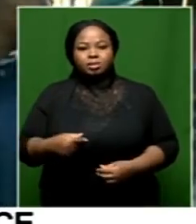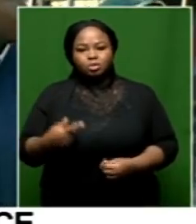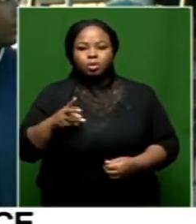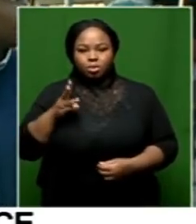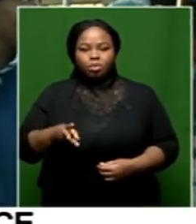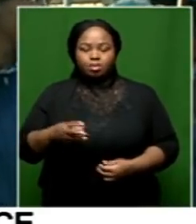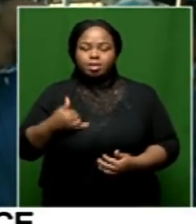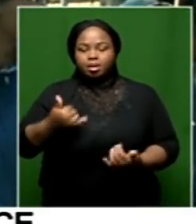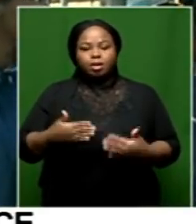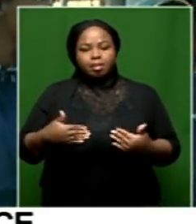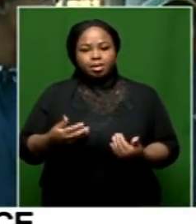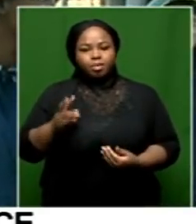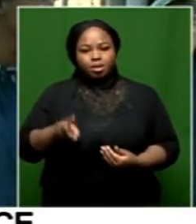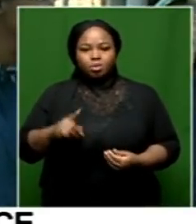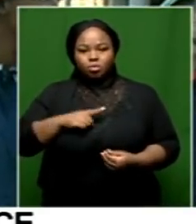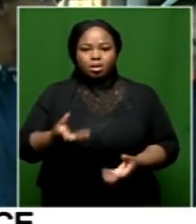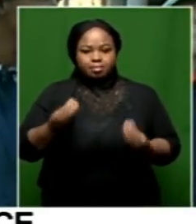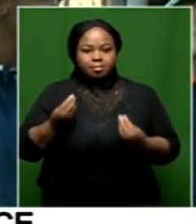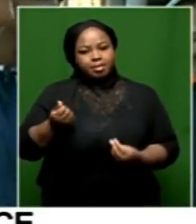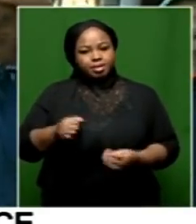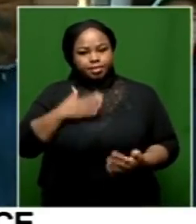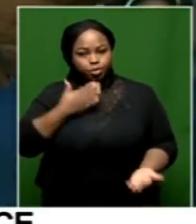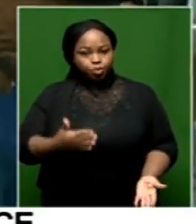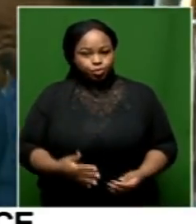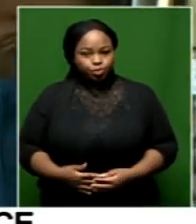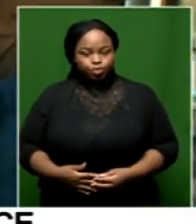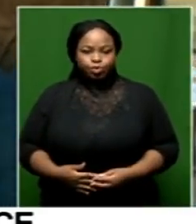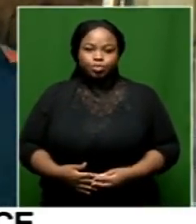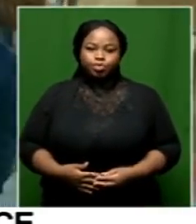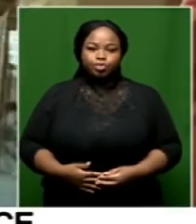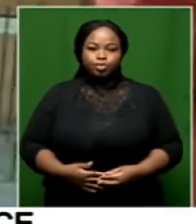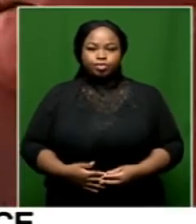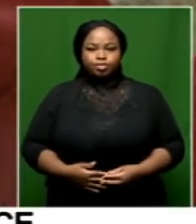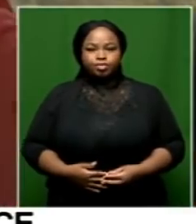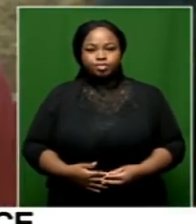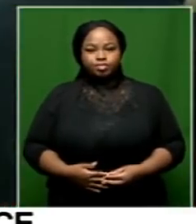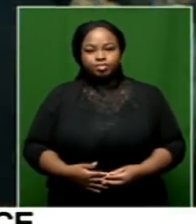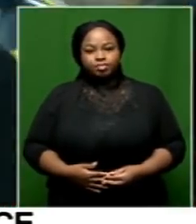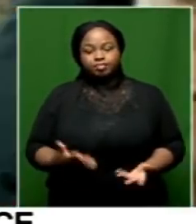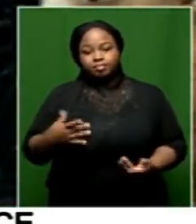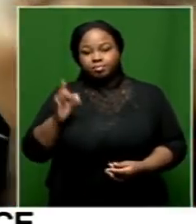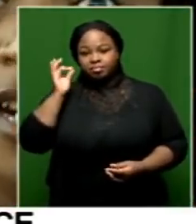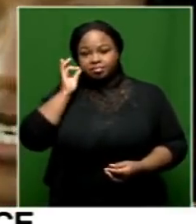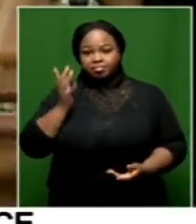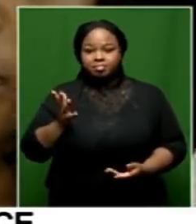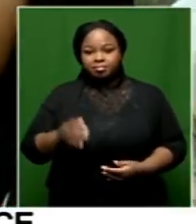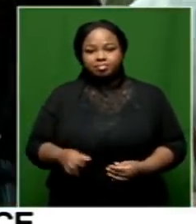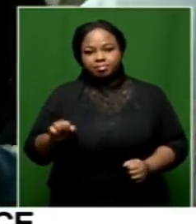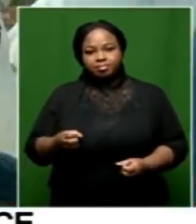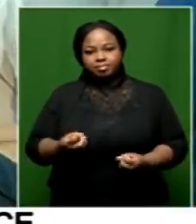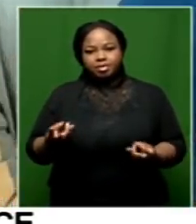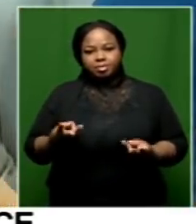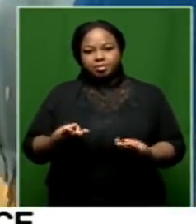ek sal baie bly wees man. Om my geld te kry, dankie. Okay, baie dankie. Like you've heard, a